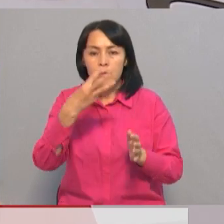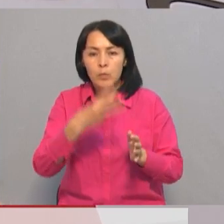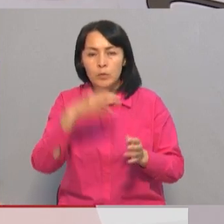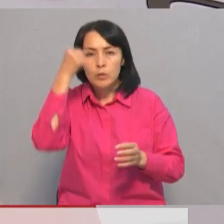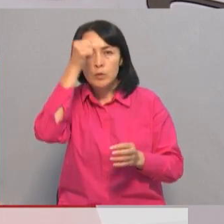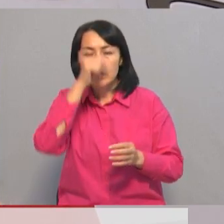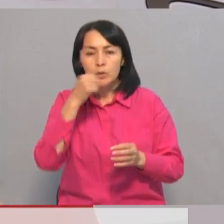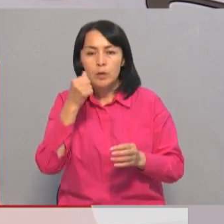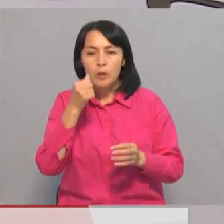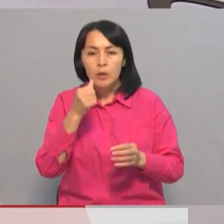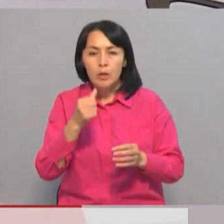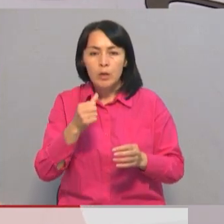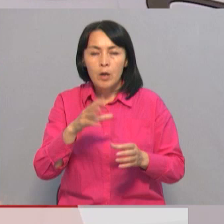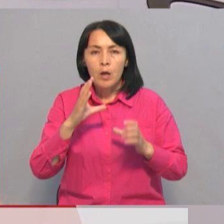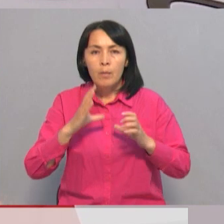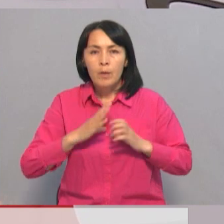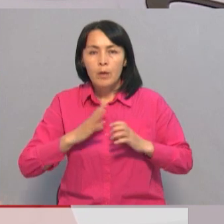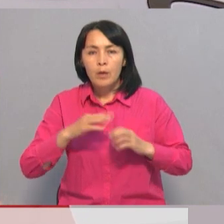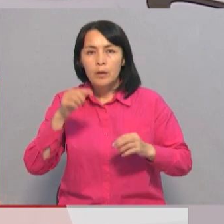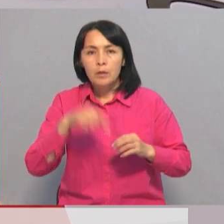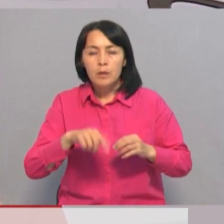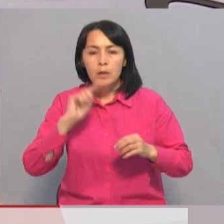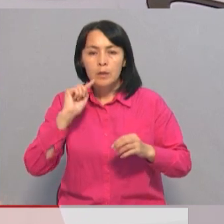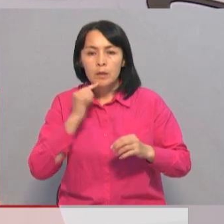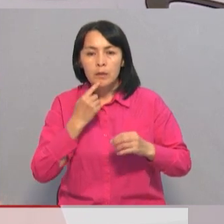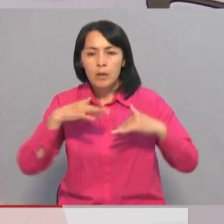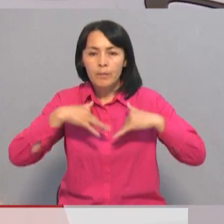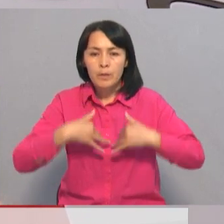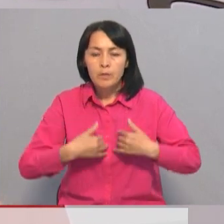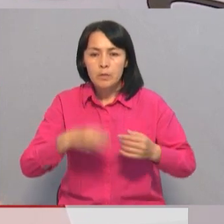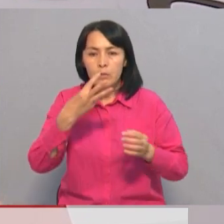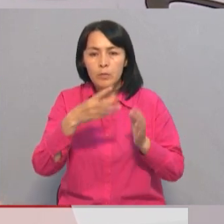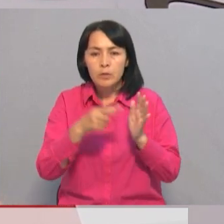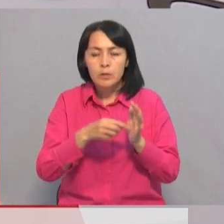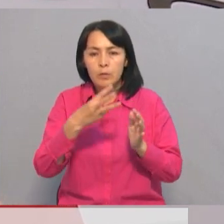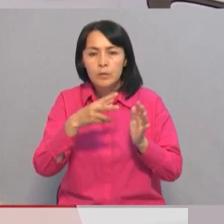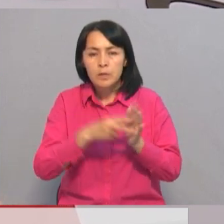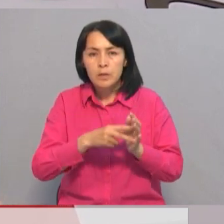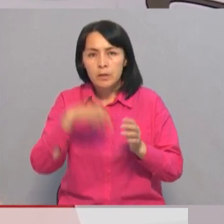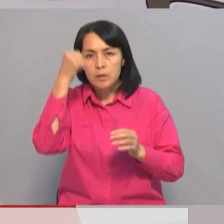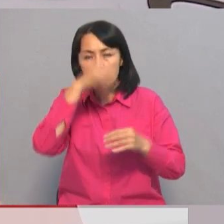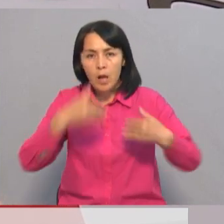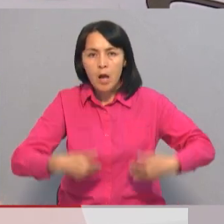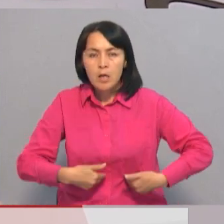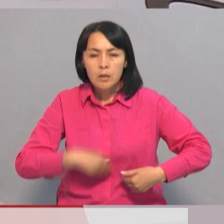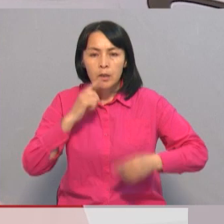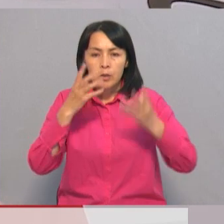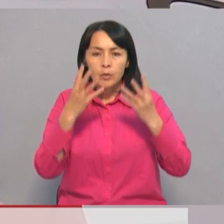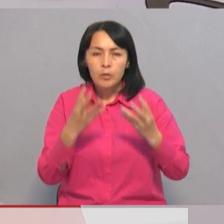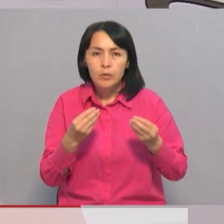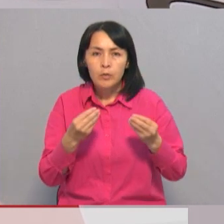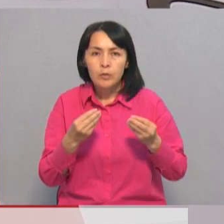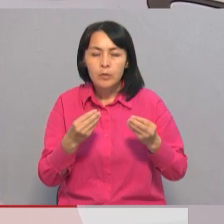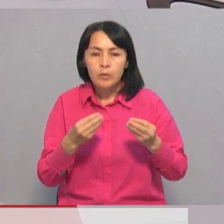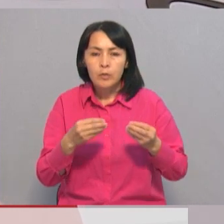жылдары байқұлақтарымыз қуғынға ұшыраған, одан 37-38 жылдары саяси қуғын сүргінге жазсыздан